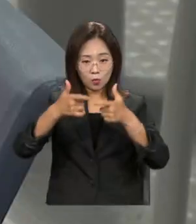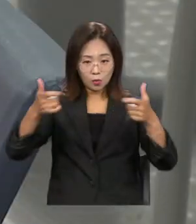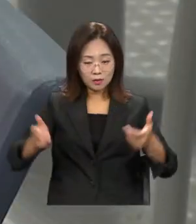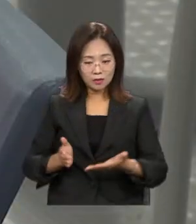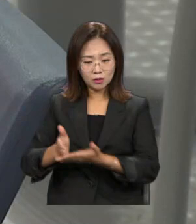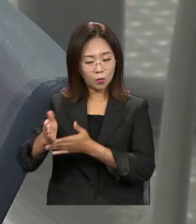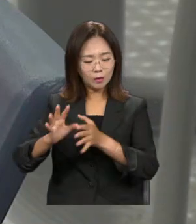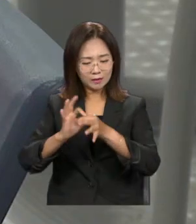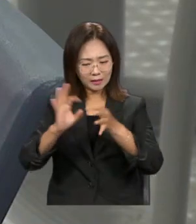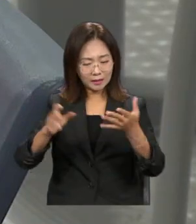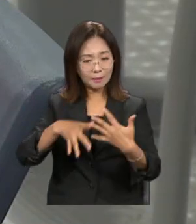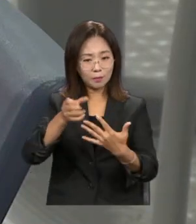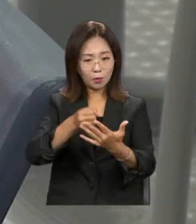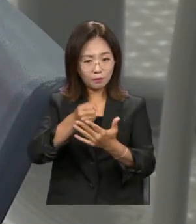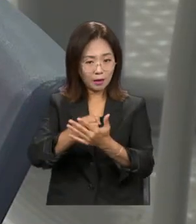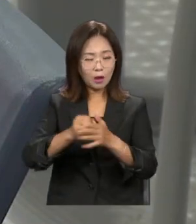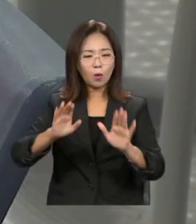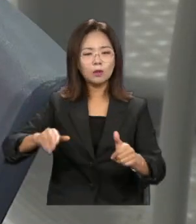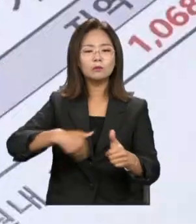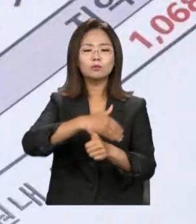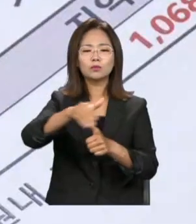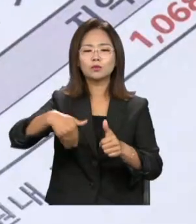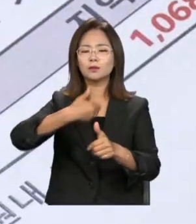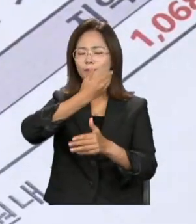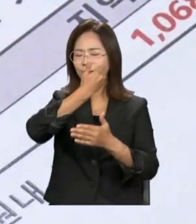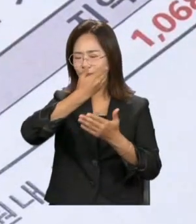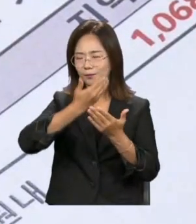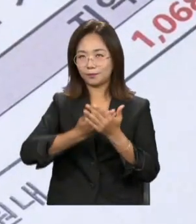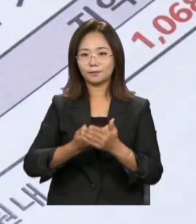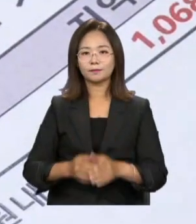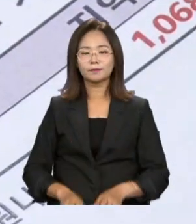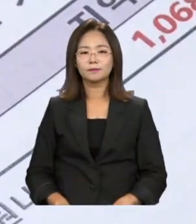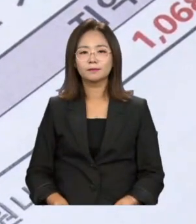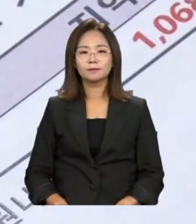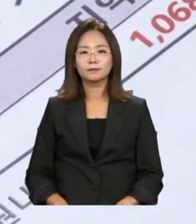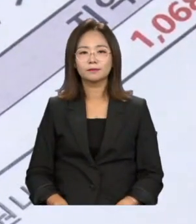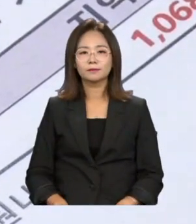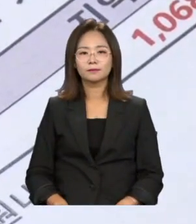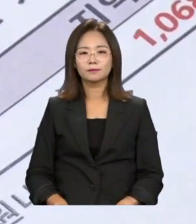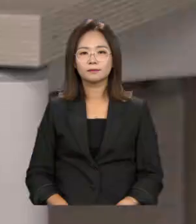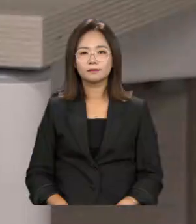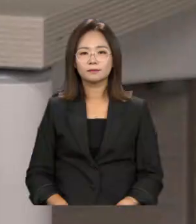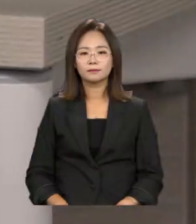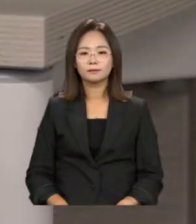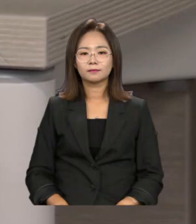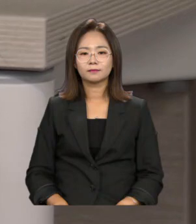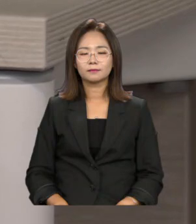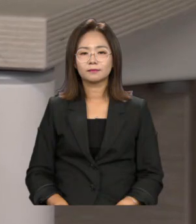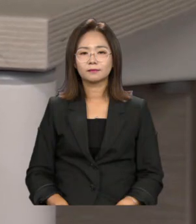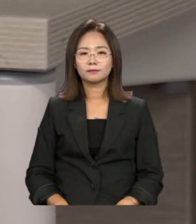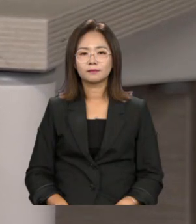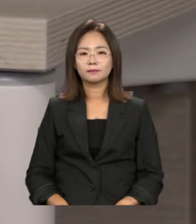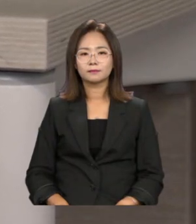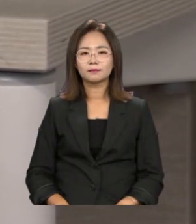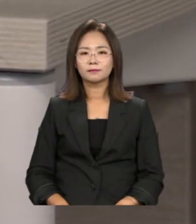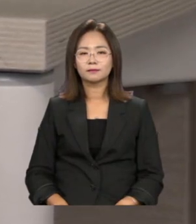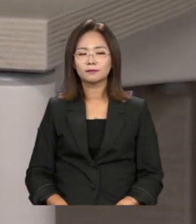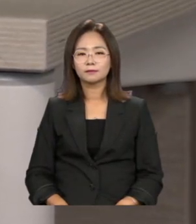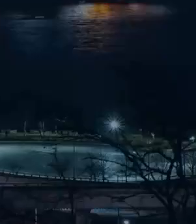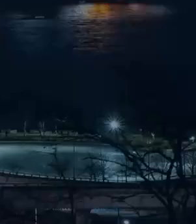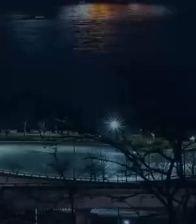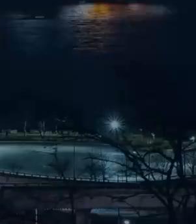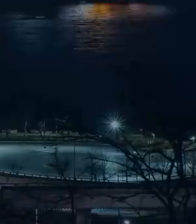전공제도 올해 입시 판도의 중요 변수가 될 것으로 보입니다 MBN 뉴스 이승민입니다